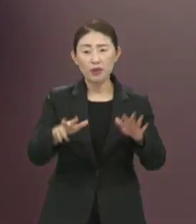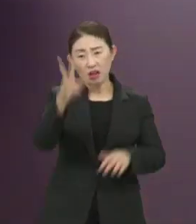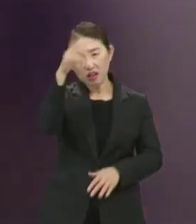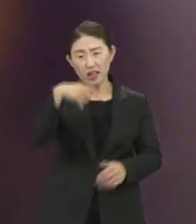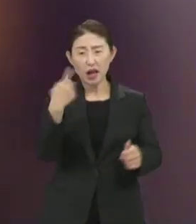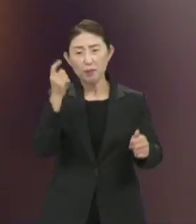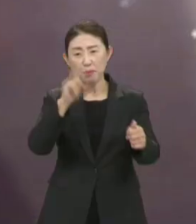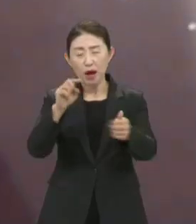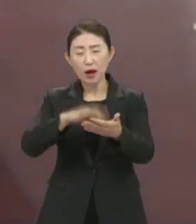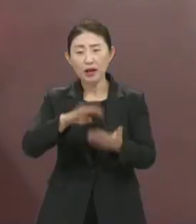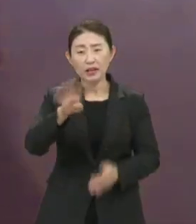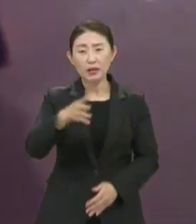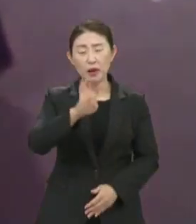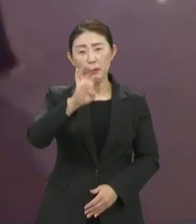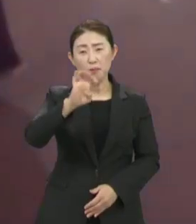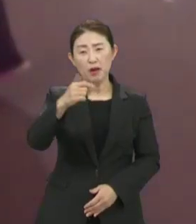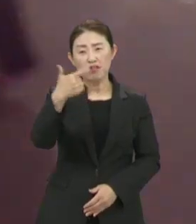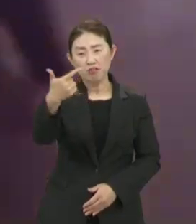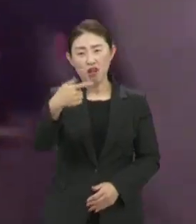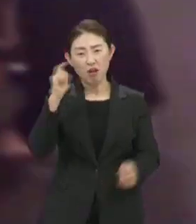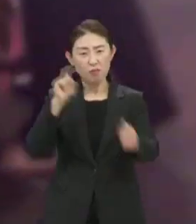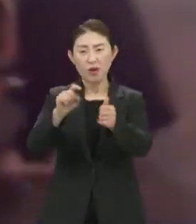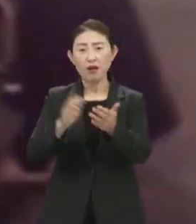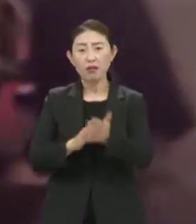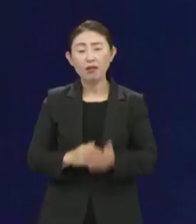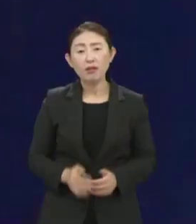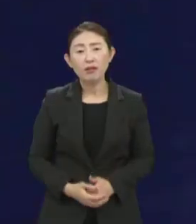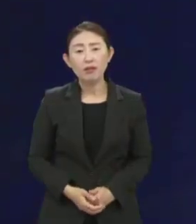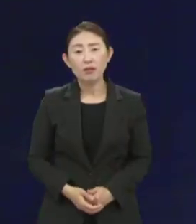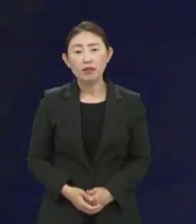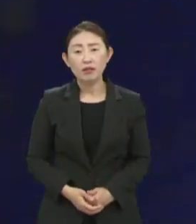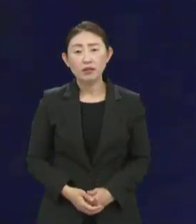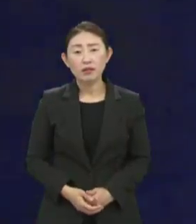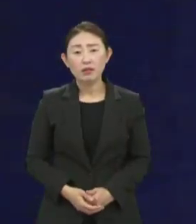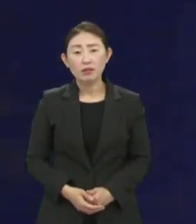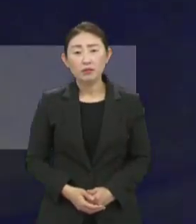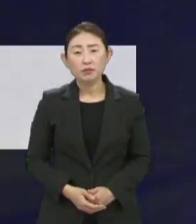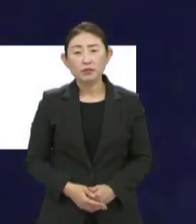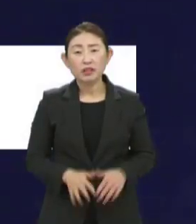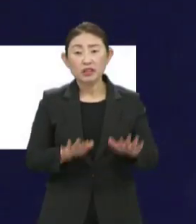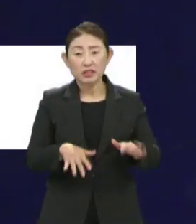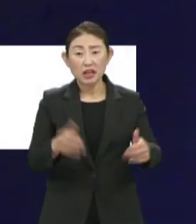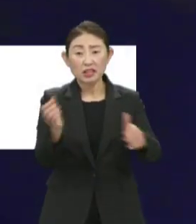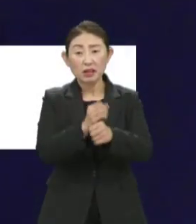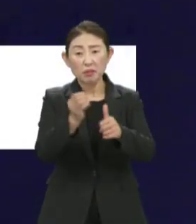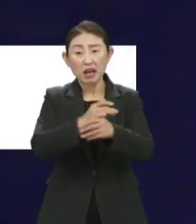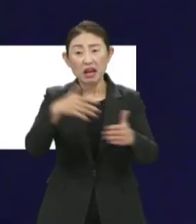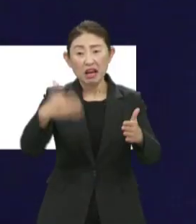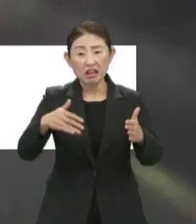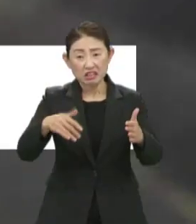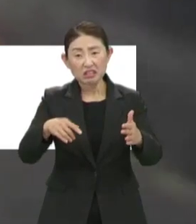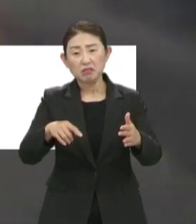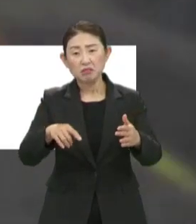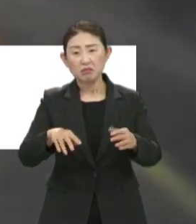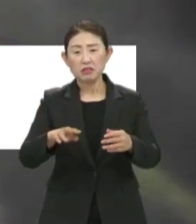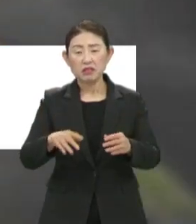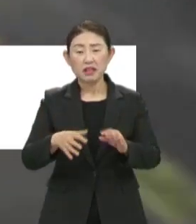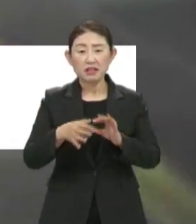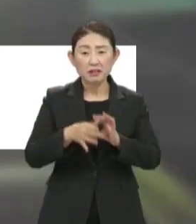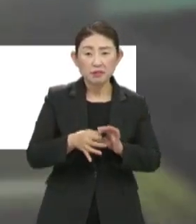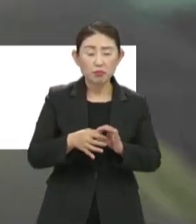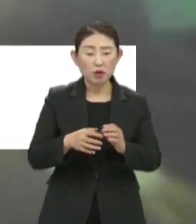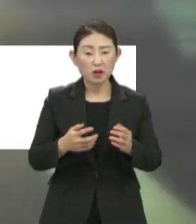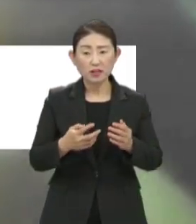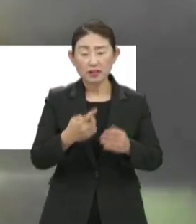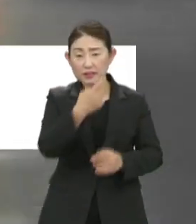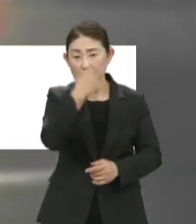경찰에 446건의 위법행위가 적발됐습니다. 현장에서 체포되지 않은 그런 인원에 대해서도 최종